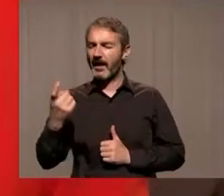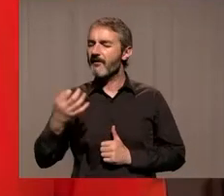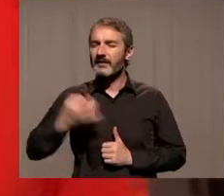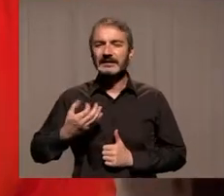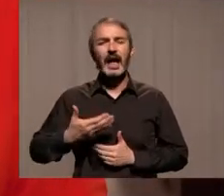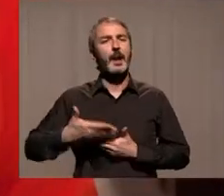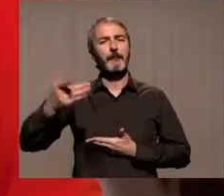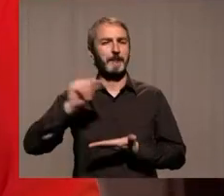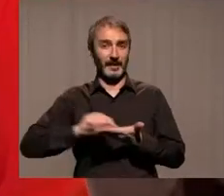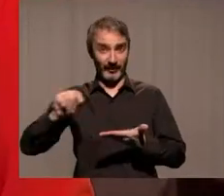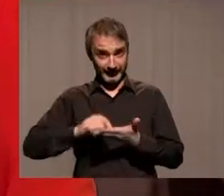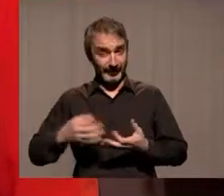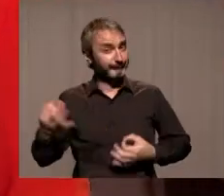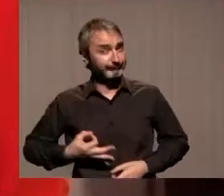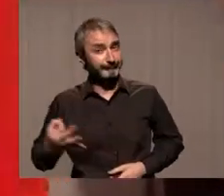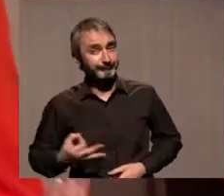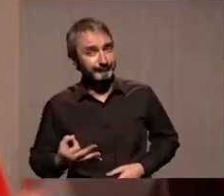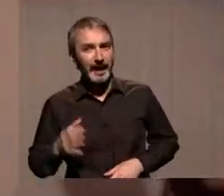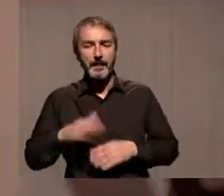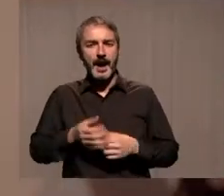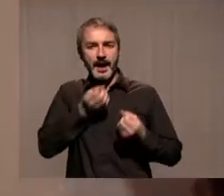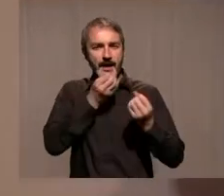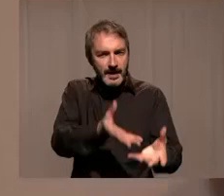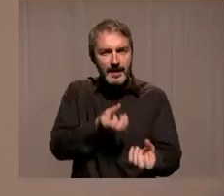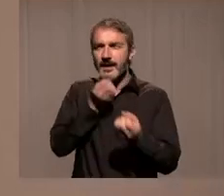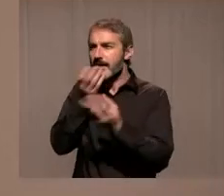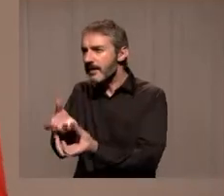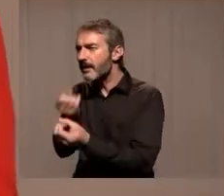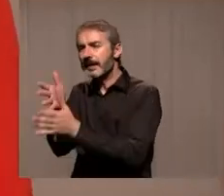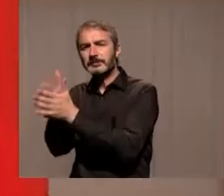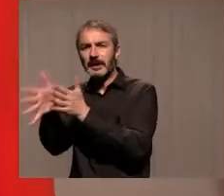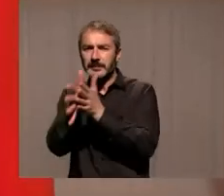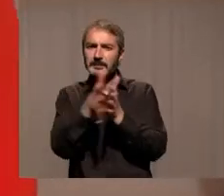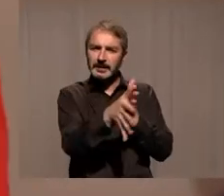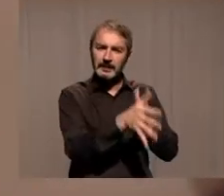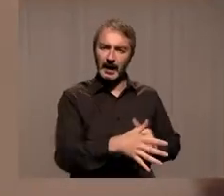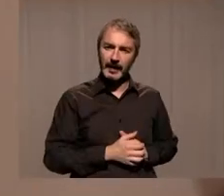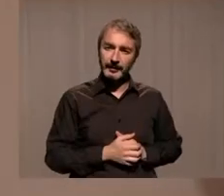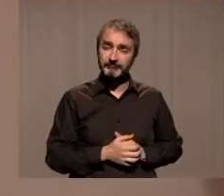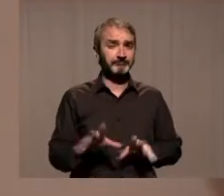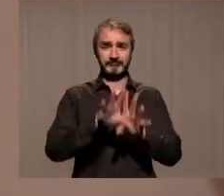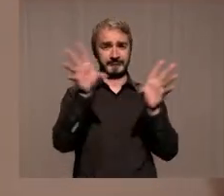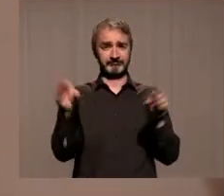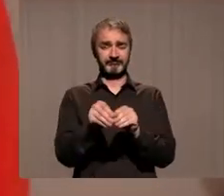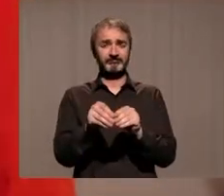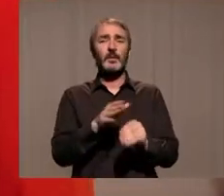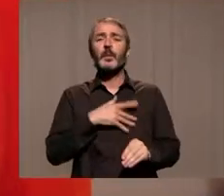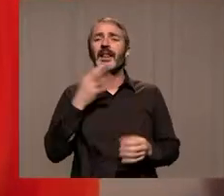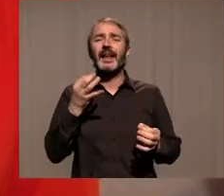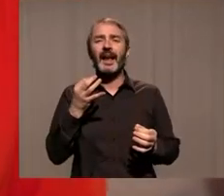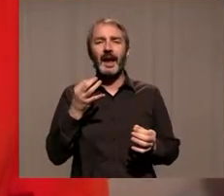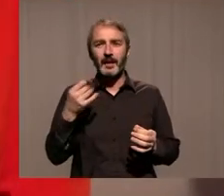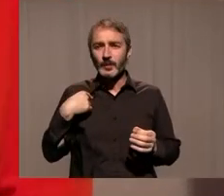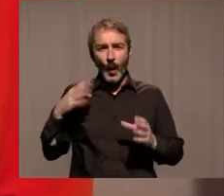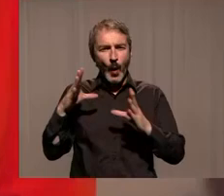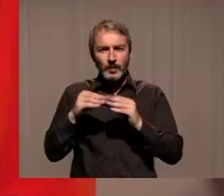de manera inevitable per poder explicar tot el que està passant. I, en definitiva, prenia sentit tota la